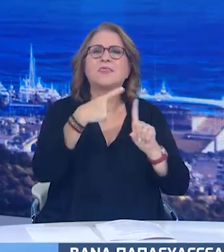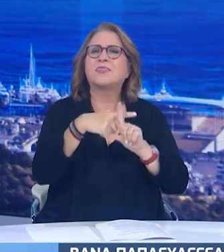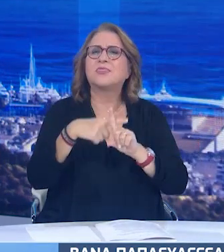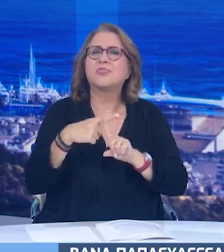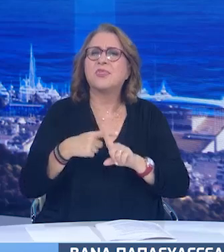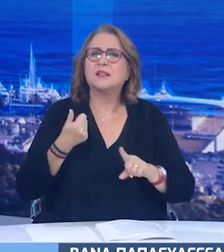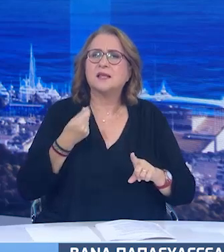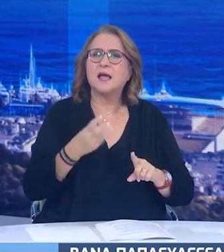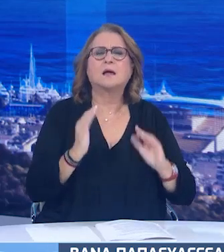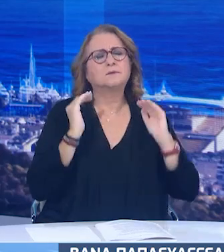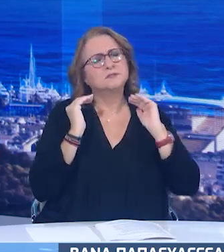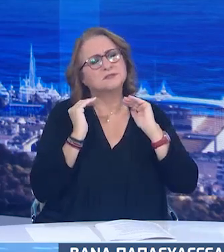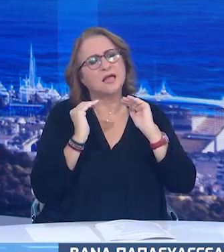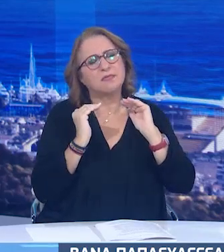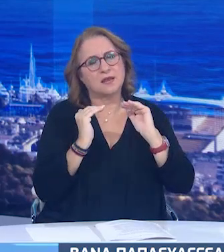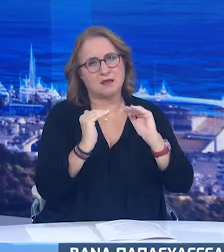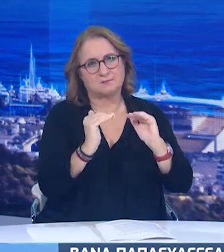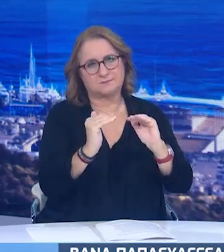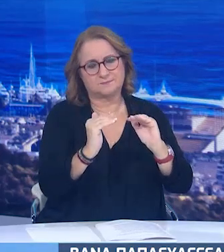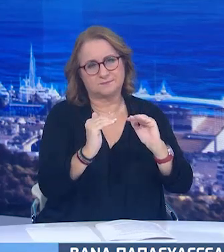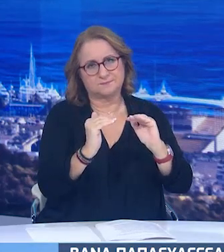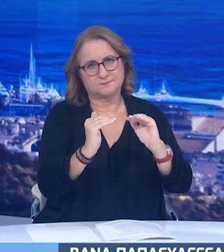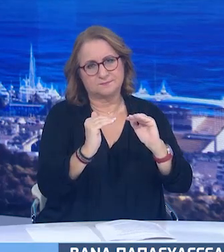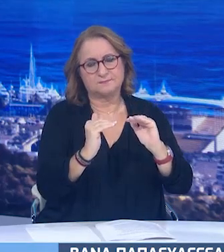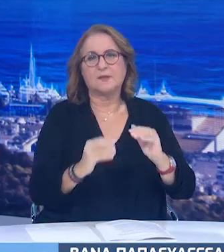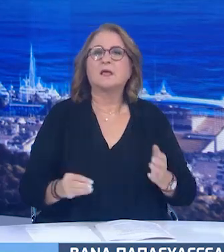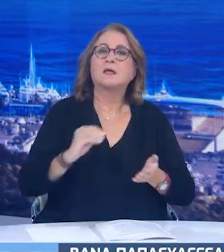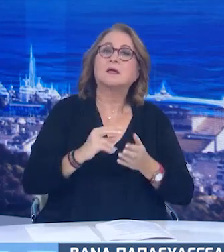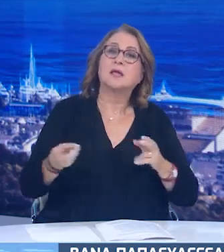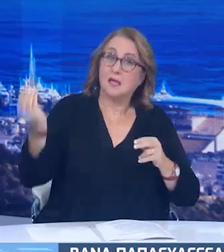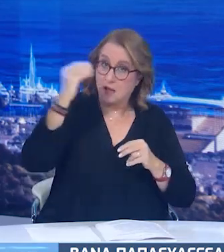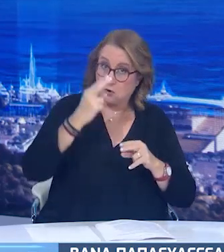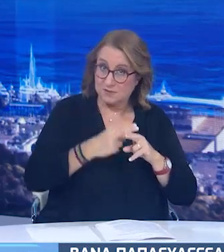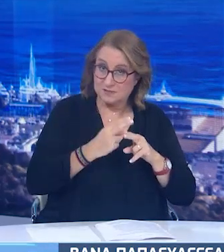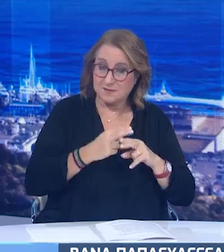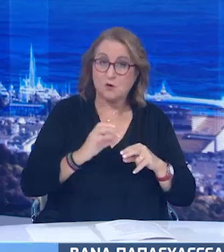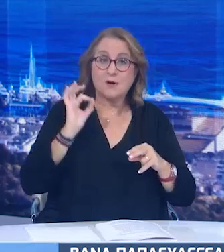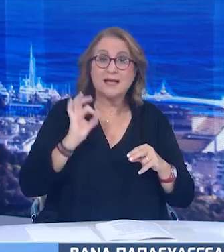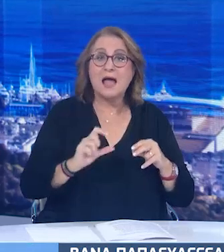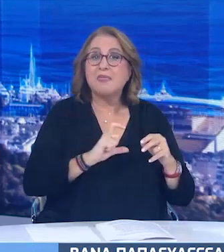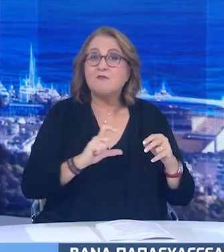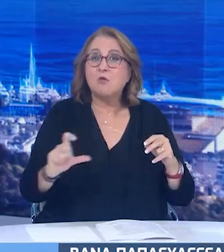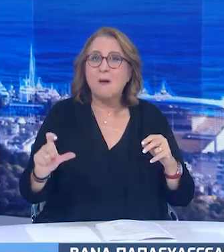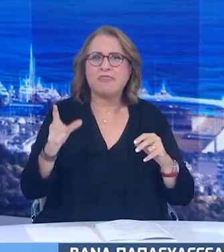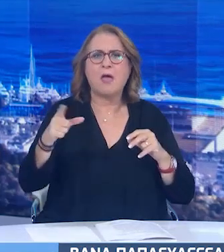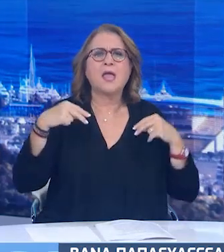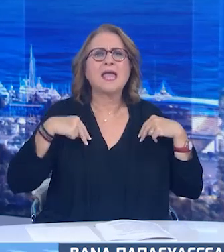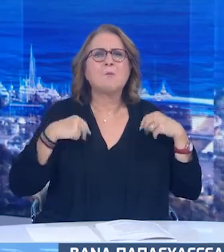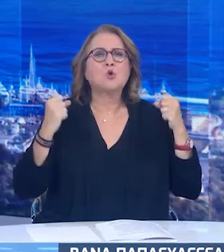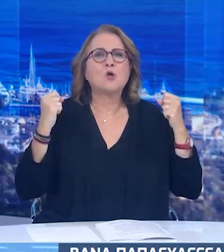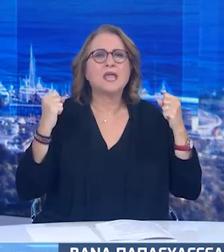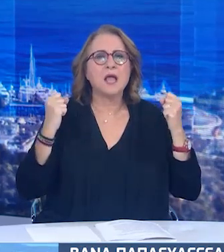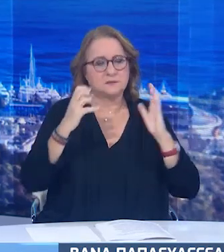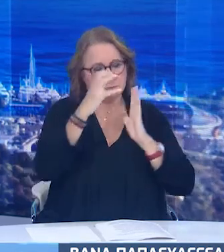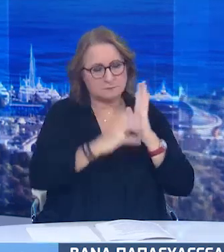self-test παρέμεινε σταθερός. Ακόμη πιο σημαντικό είναι να τονιστεί ότι σύμφωνα με τις εβδομαδιαίες εκθέσεις του ΕΟΔΗ, την πρώτη